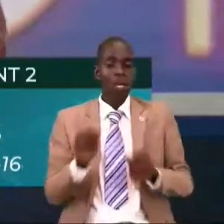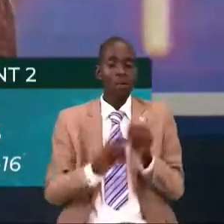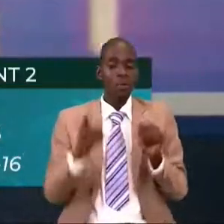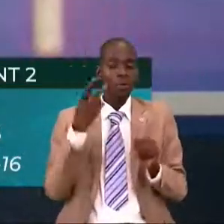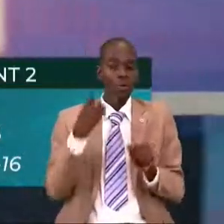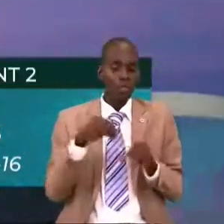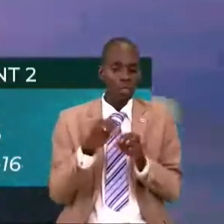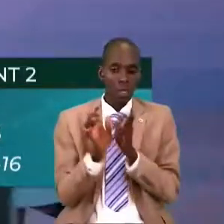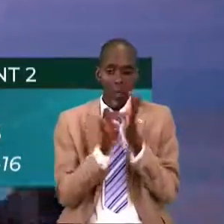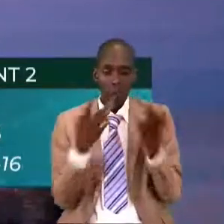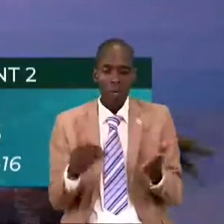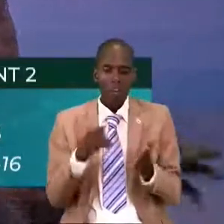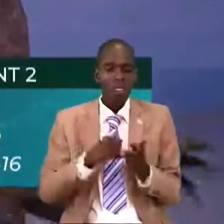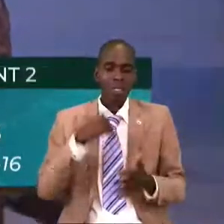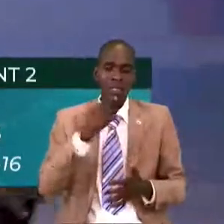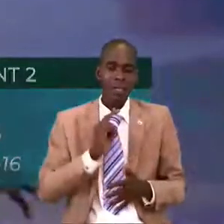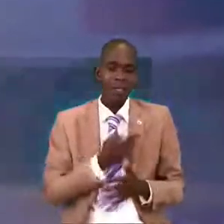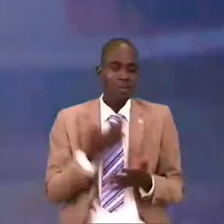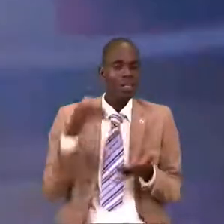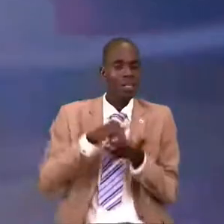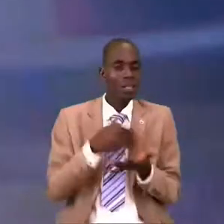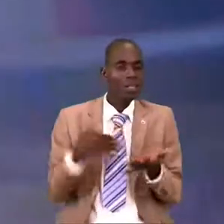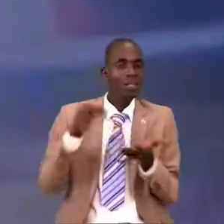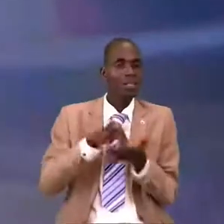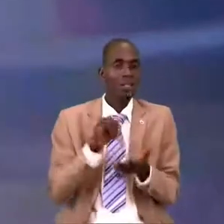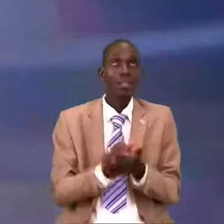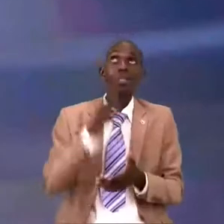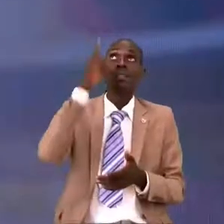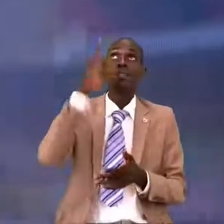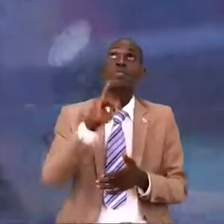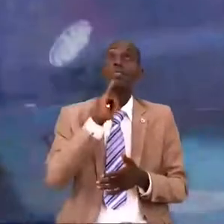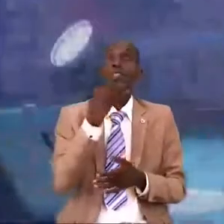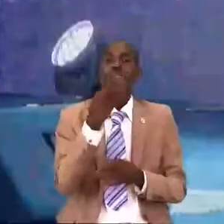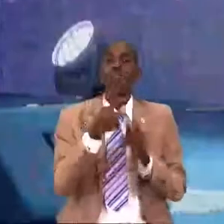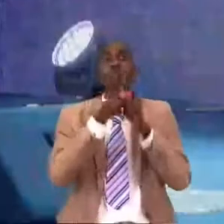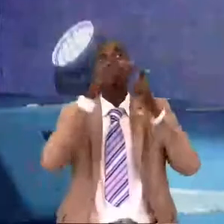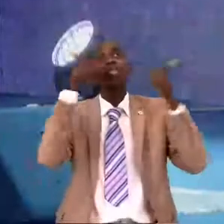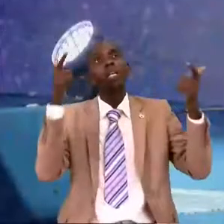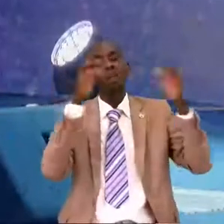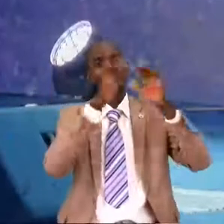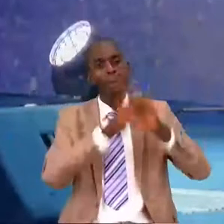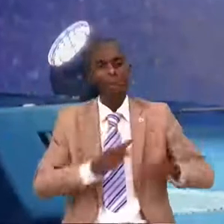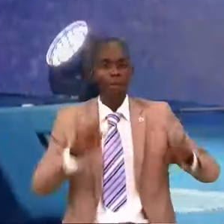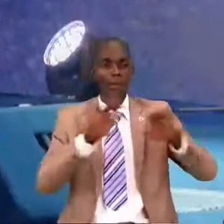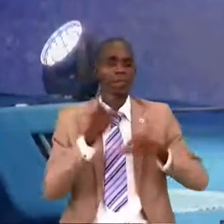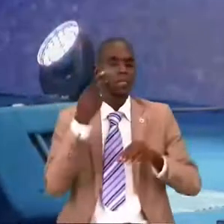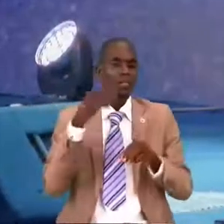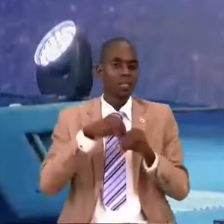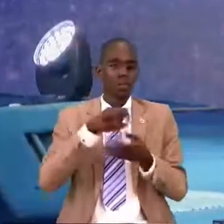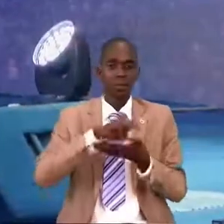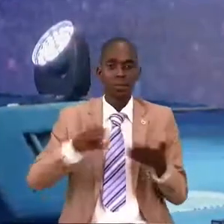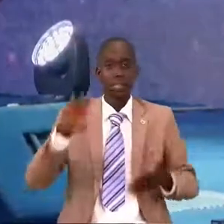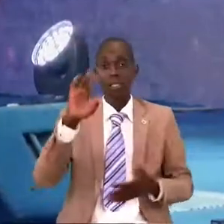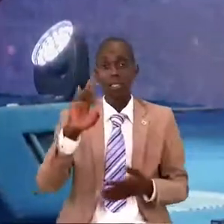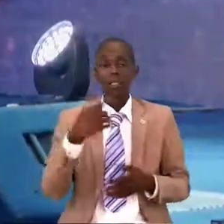a une grande miséricorde. Verset 9. L'Éternel est bon envers tous. L'Éternel est bon